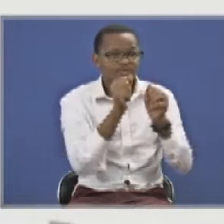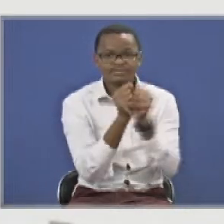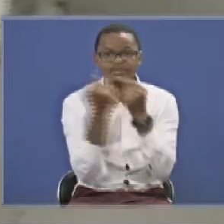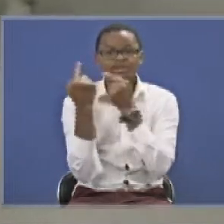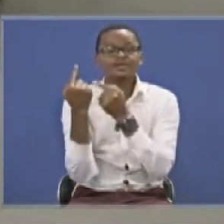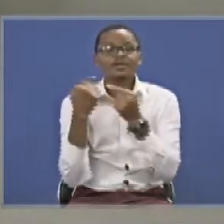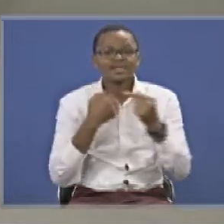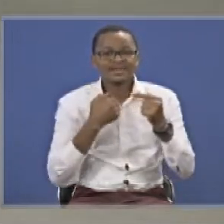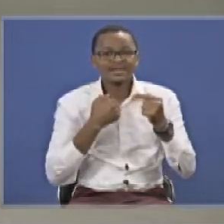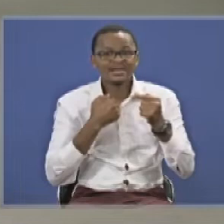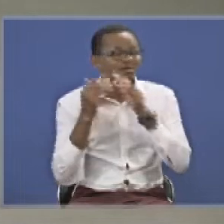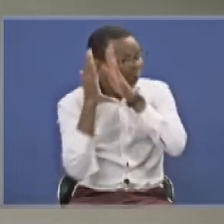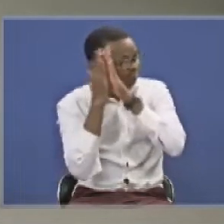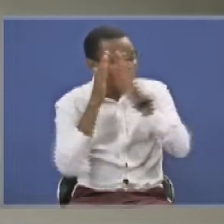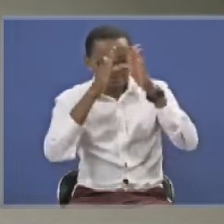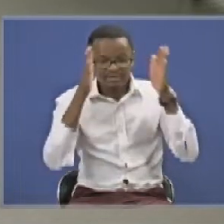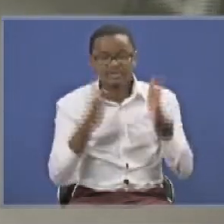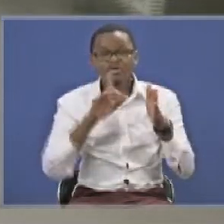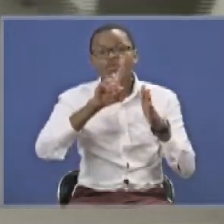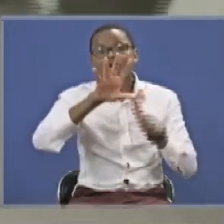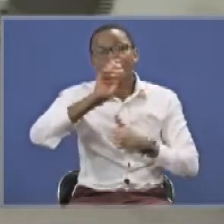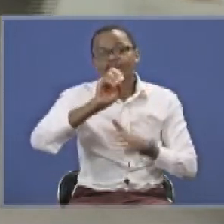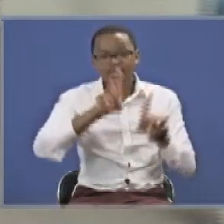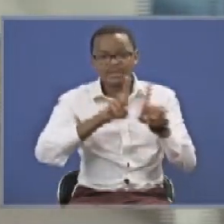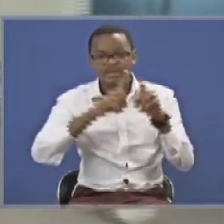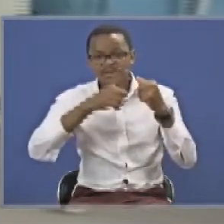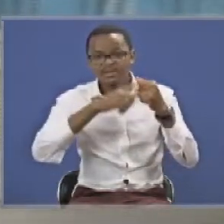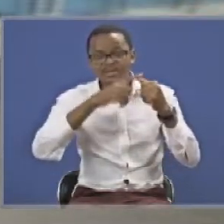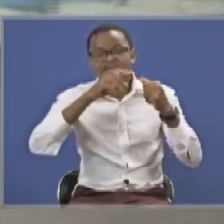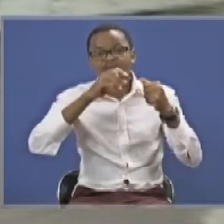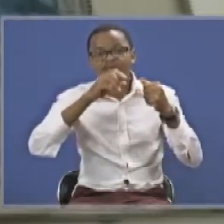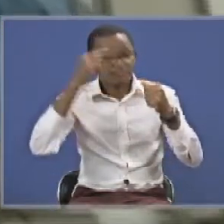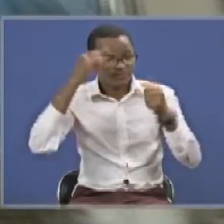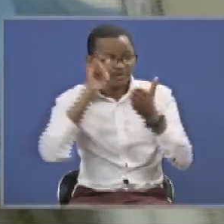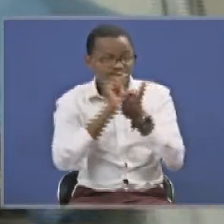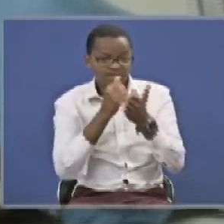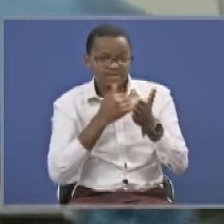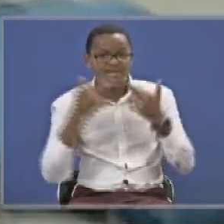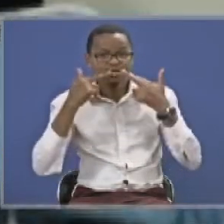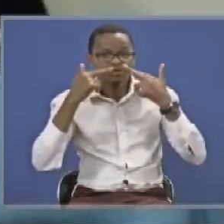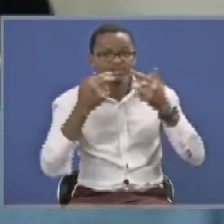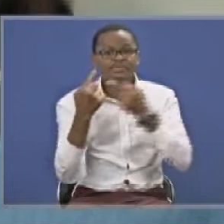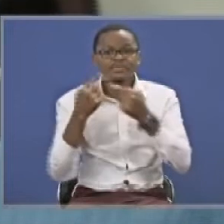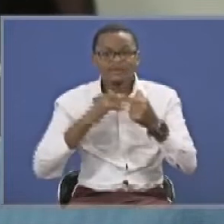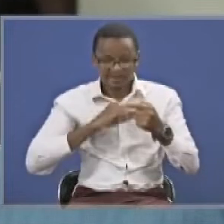Kituo hicho kina vitanda vya wagonjwa 150 na vitanda 6 vya sadaruki ambavyo vina